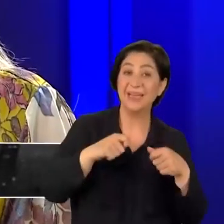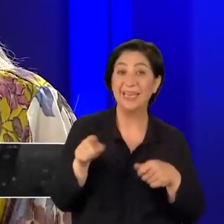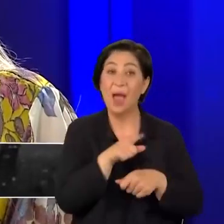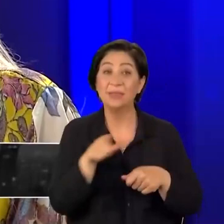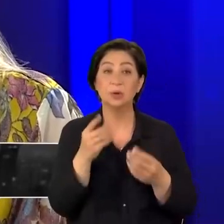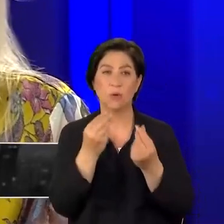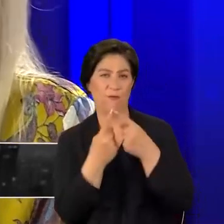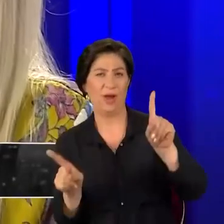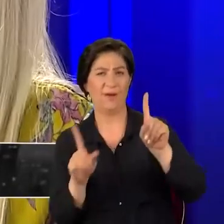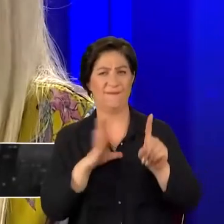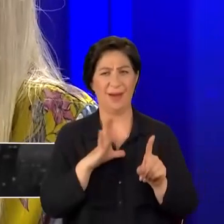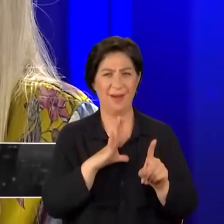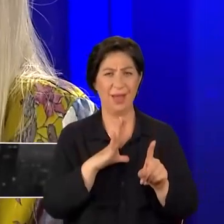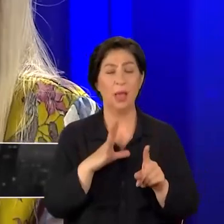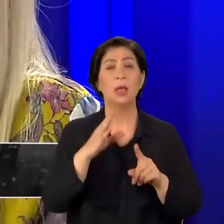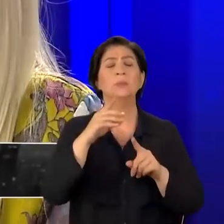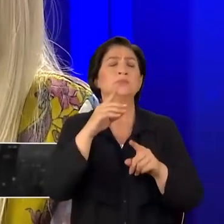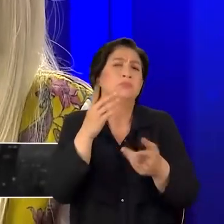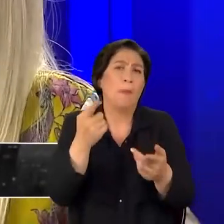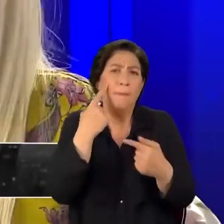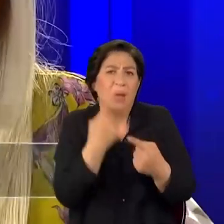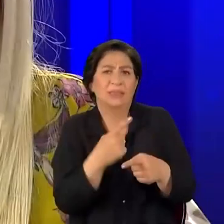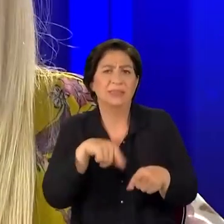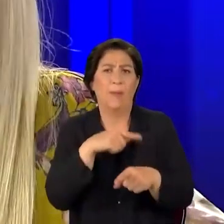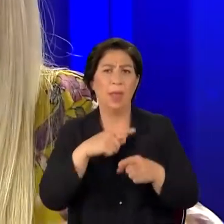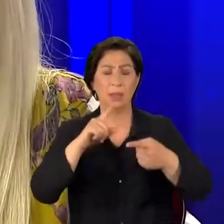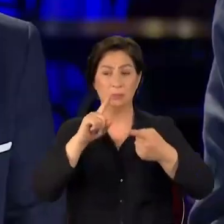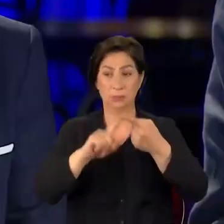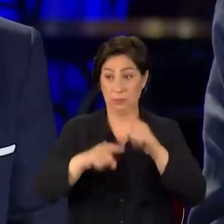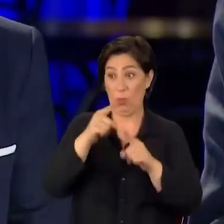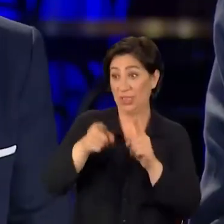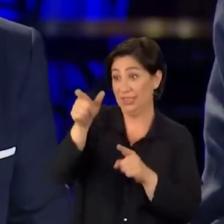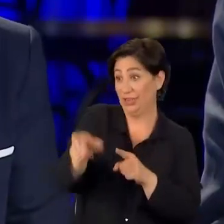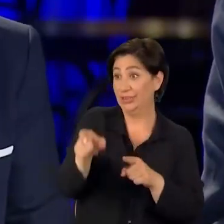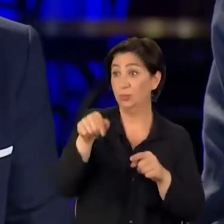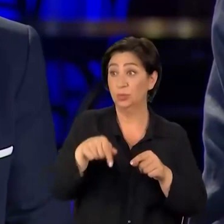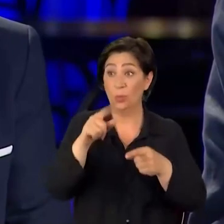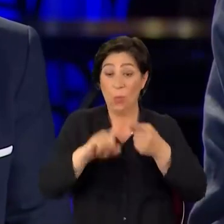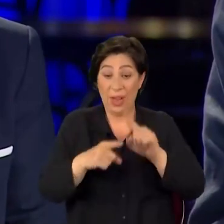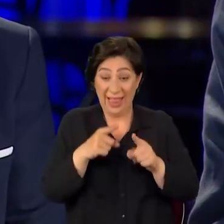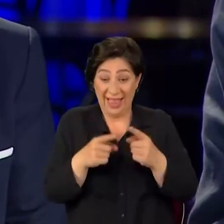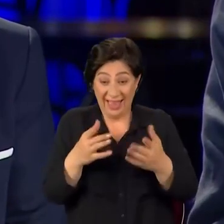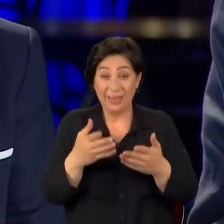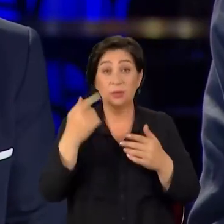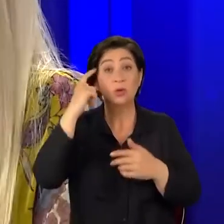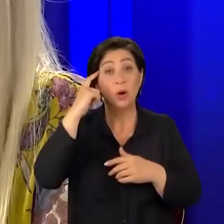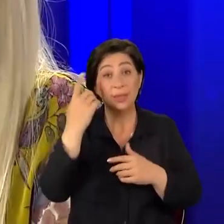bir farklılık var. Yani baktığınız zaman yani siyasetçinin, siyasetin bugünkü yapılış tarzı aslında teoride bizim low politics